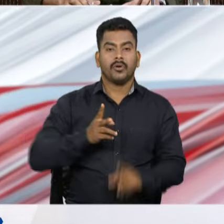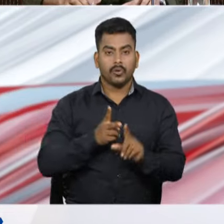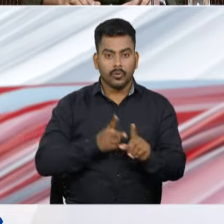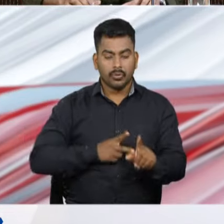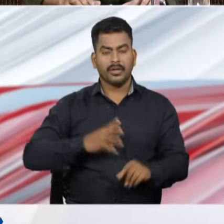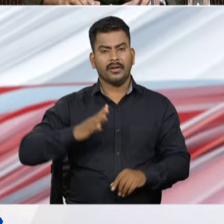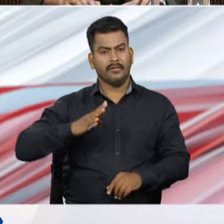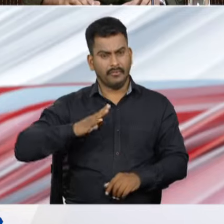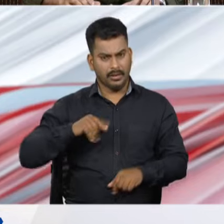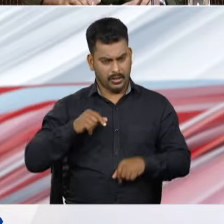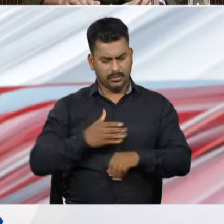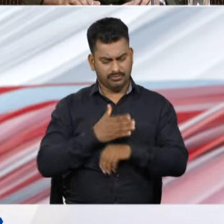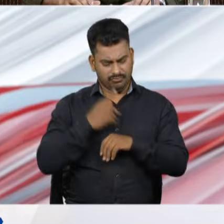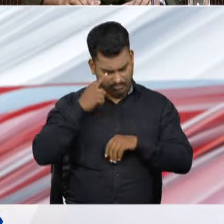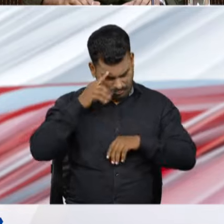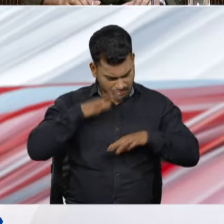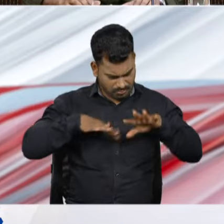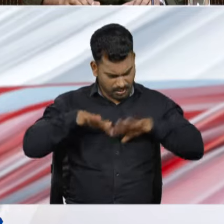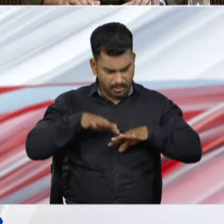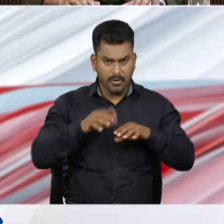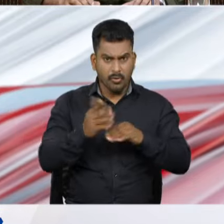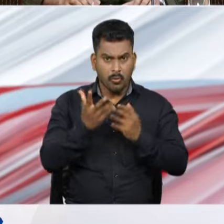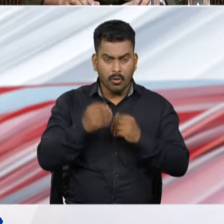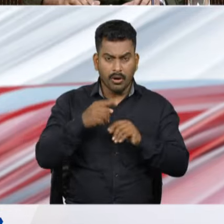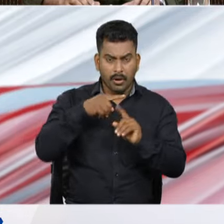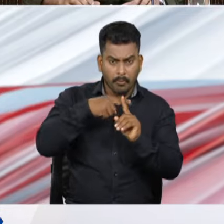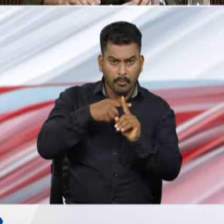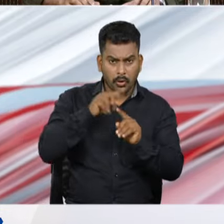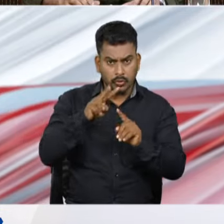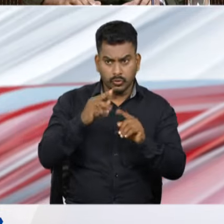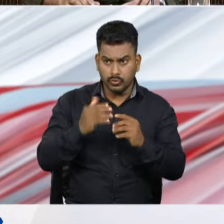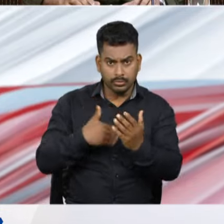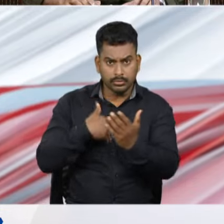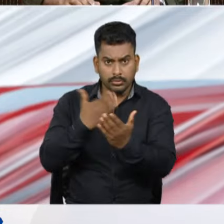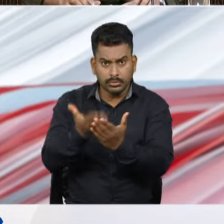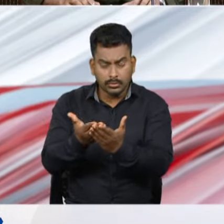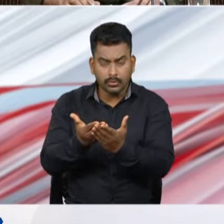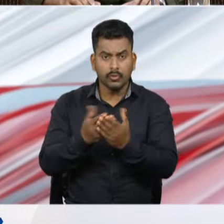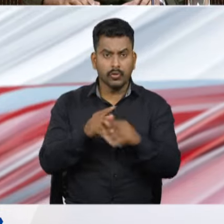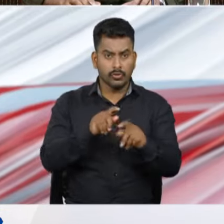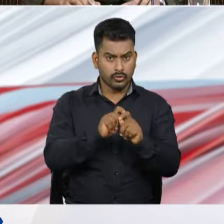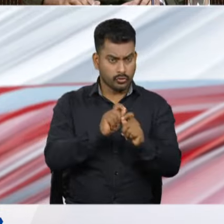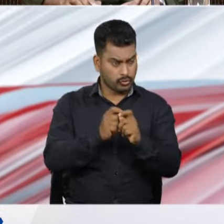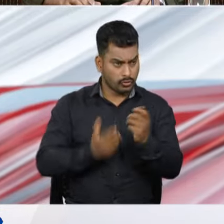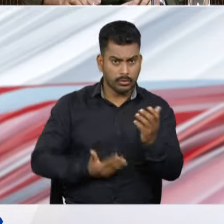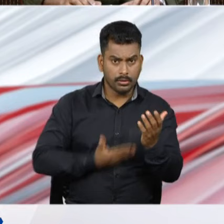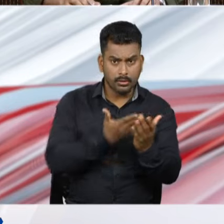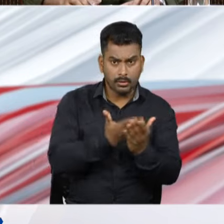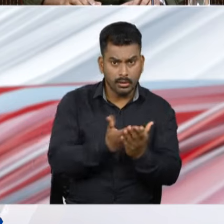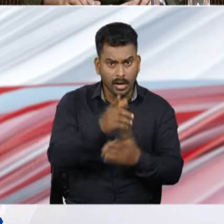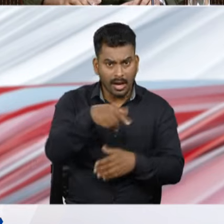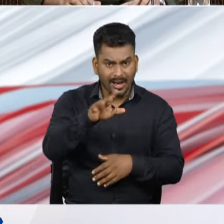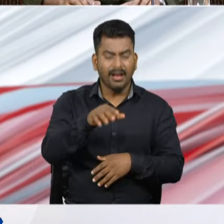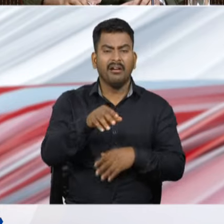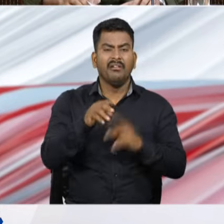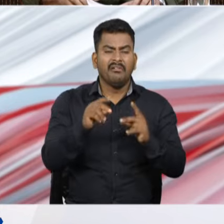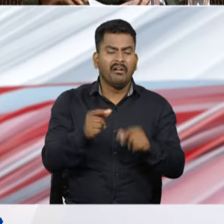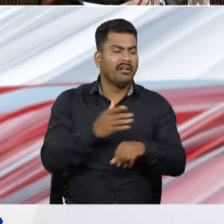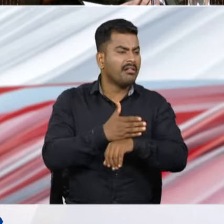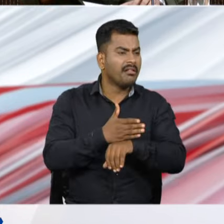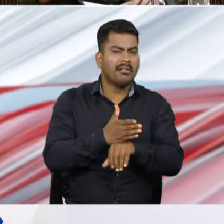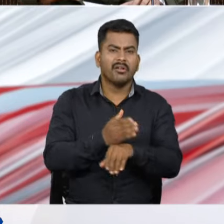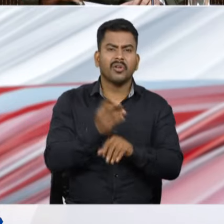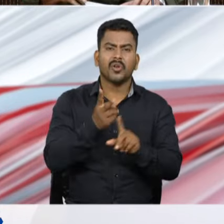ഉന്നത പഠനത്തിനും ജോലിക്കും മറ്റ് പല ആവശ്യങ്ങൾക്കും ഈ മാർക്ക് ലിസ്റ്റ് SSLC പരീക്ഷ